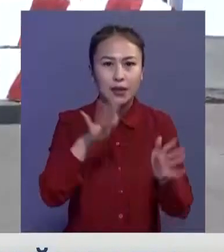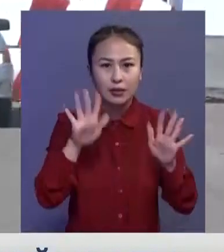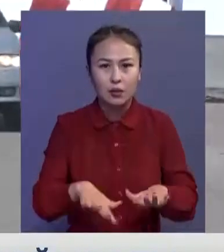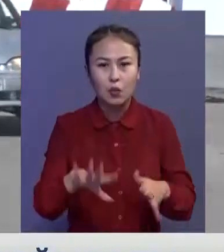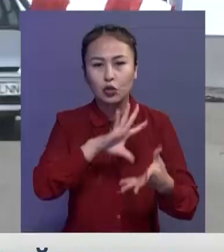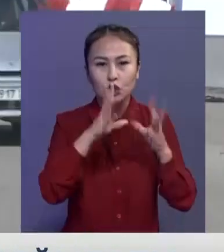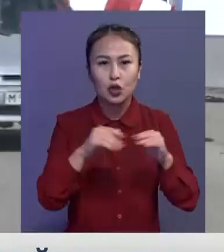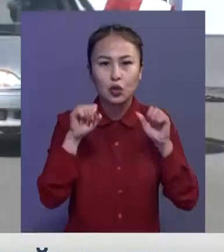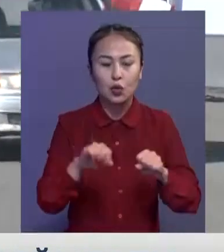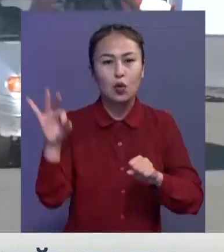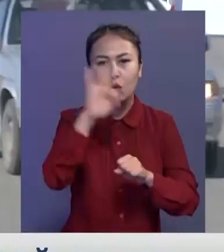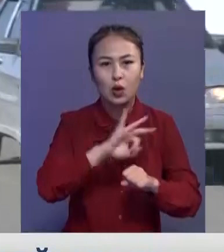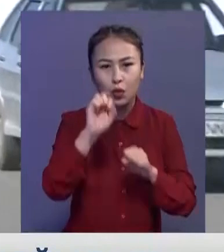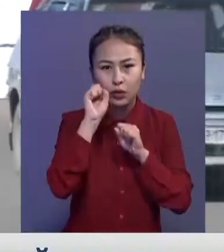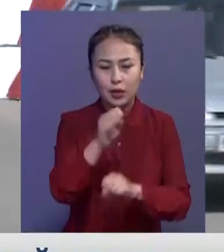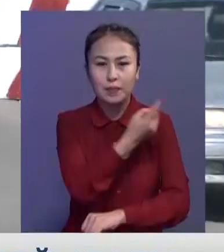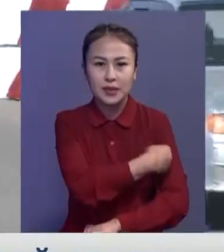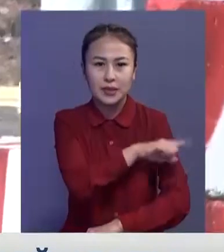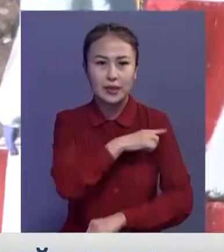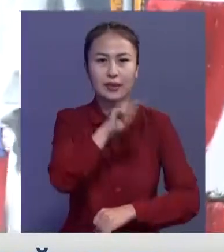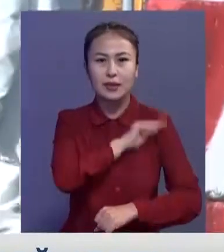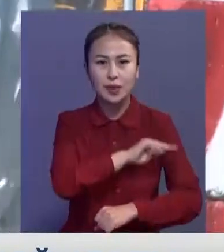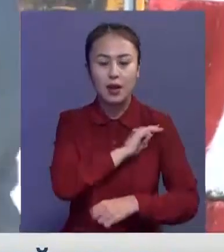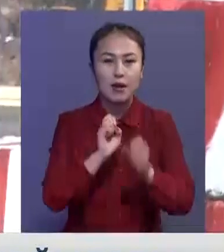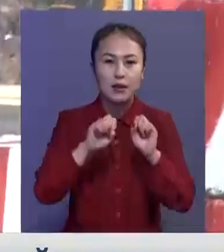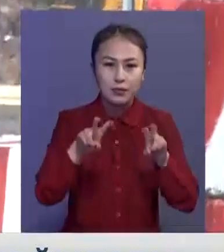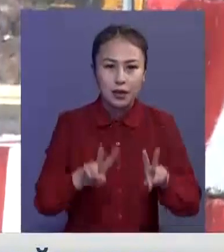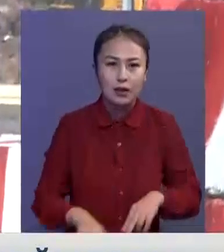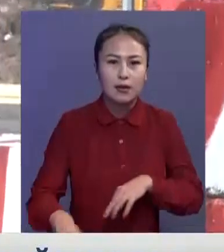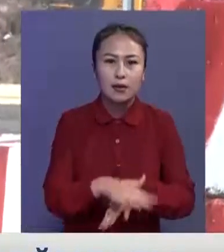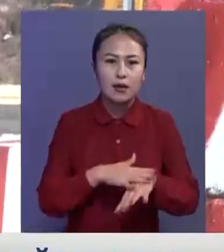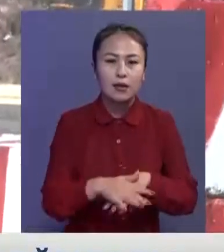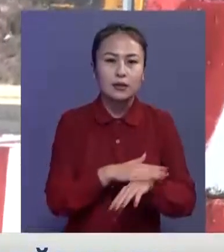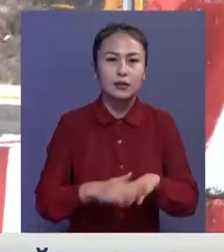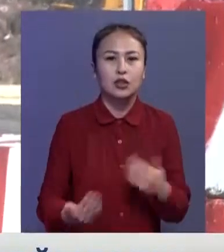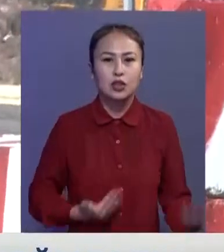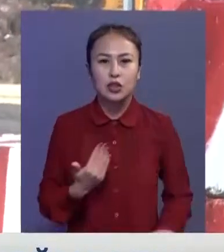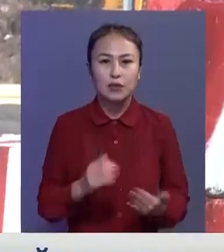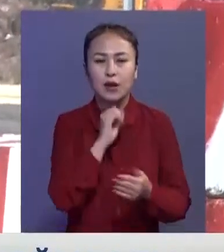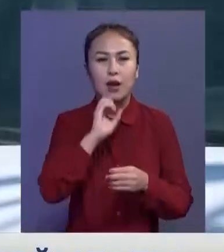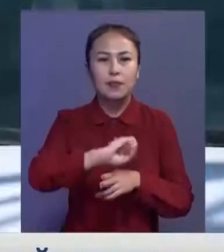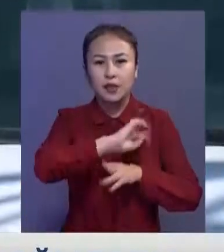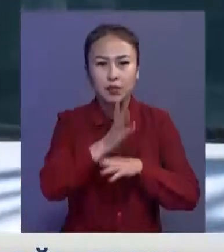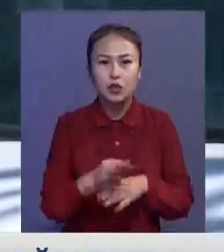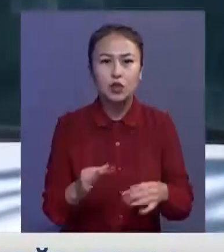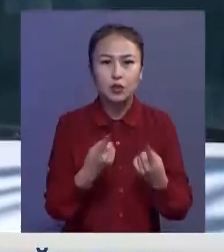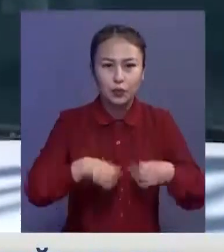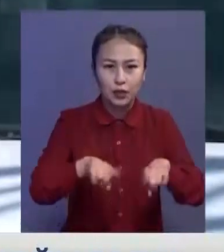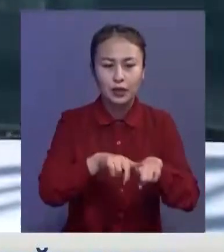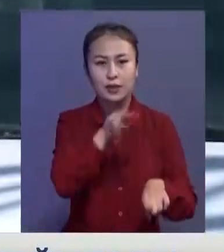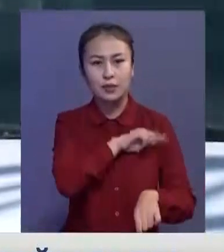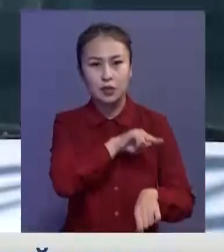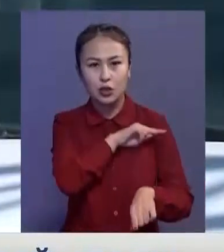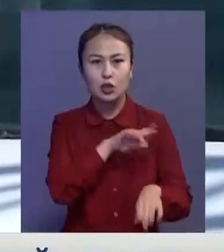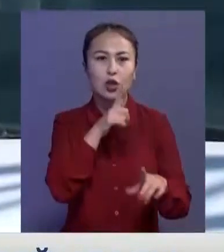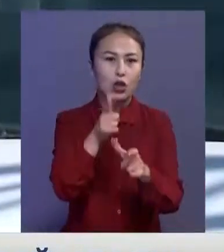бағытында. Аталған бағыттар бойынша құқық қорғау органдарына медицина қызметкерлері мен арнайы қызметтерге халықтың тіршілігін қамтамасыз ету